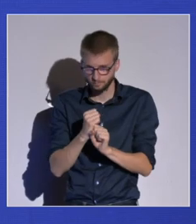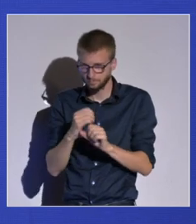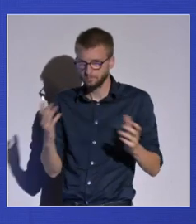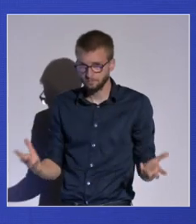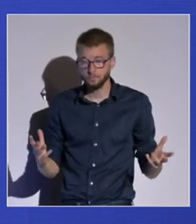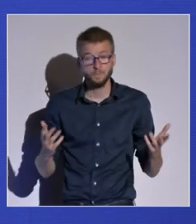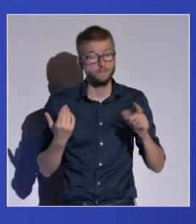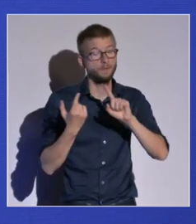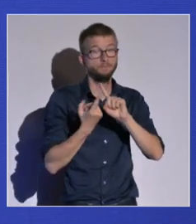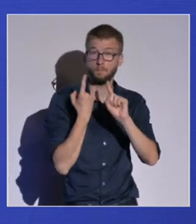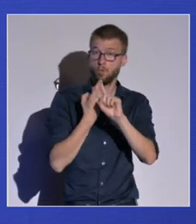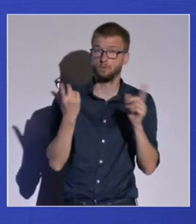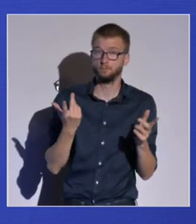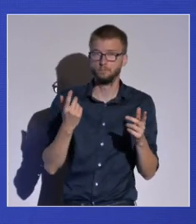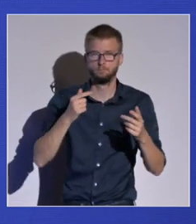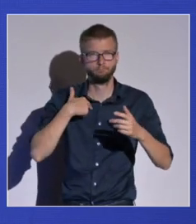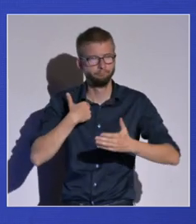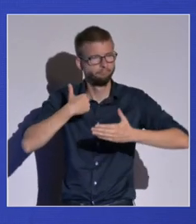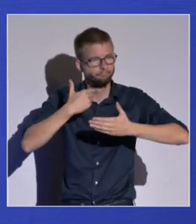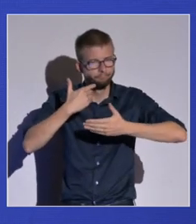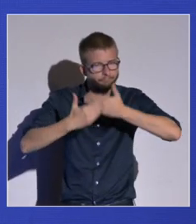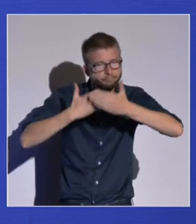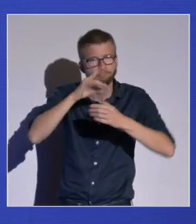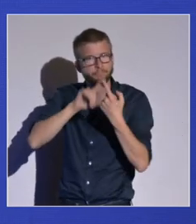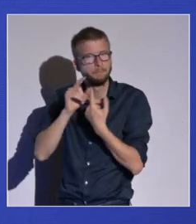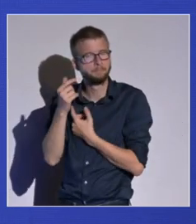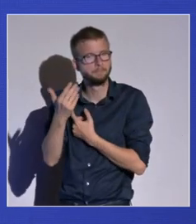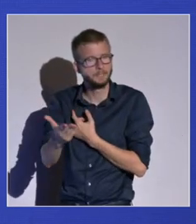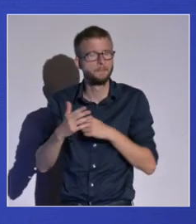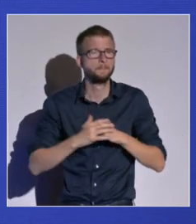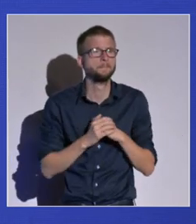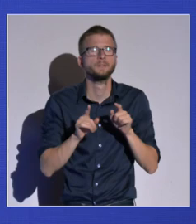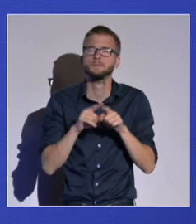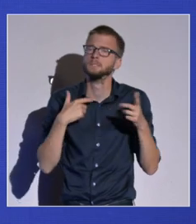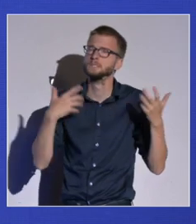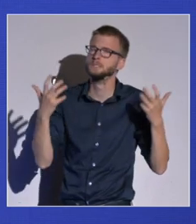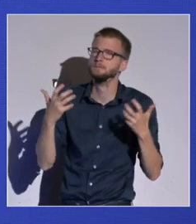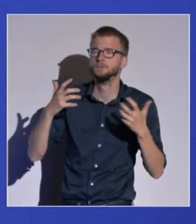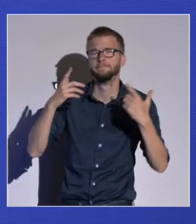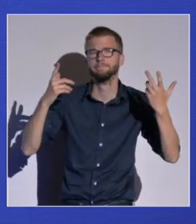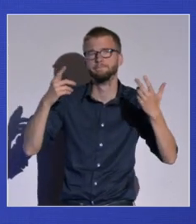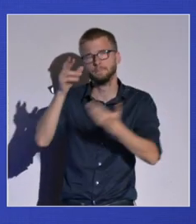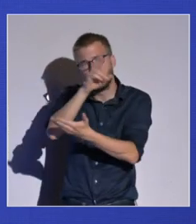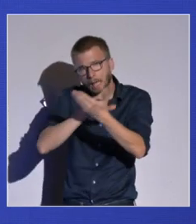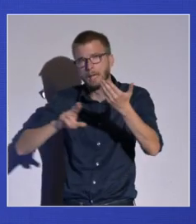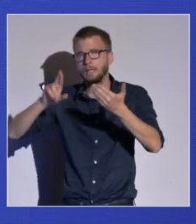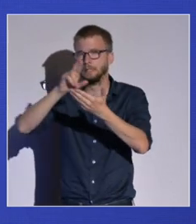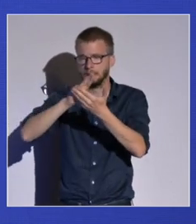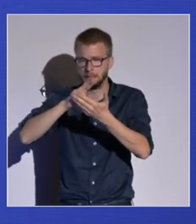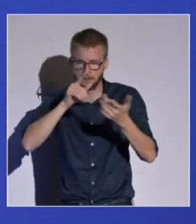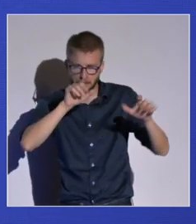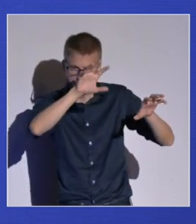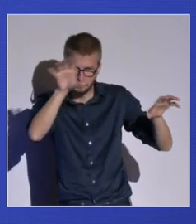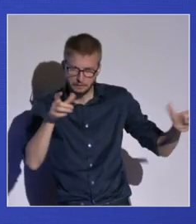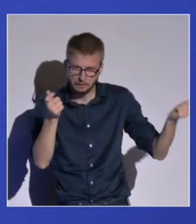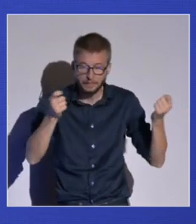c'est très important que nous allions dans ce sens-là. Je souhaiterais aussi qu'on traite des régions, parce qu'il n'y a pas un électeur qui